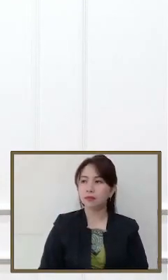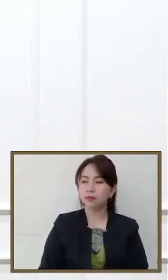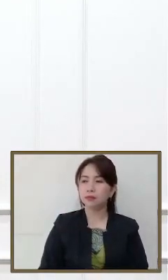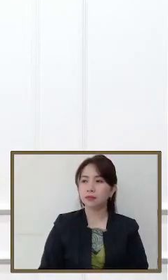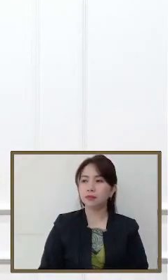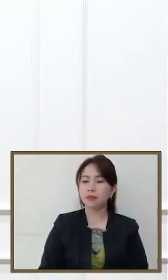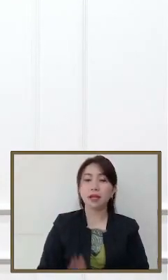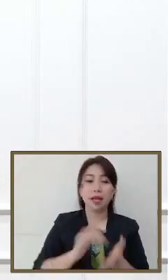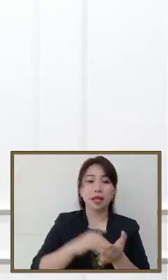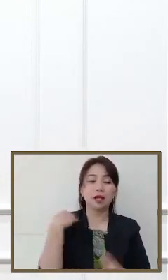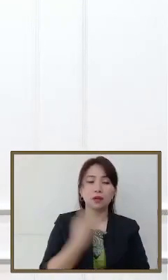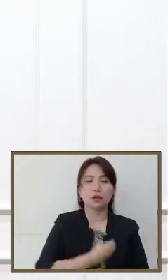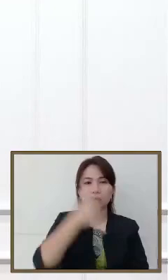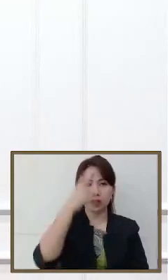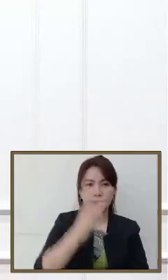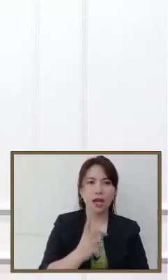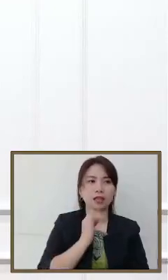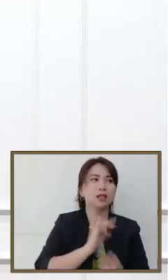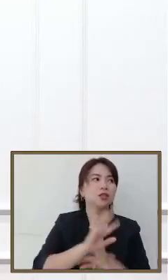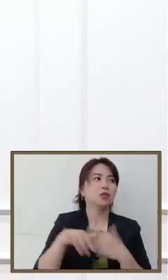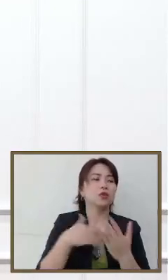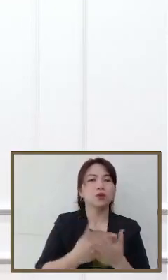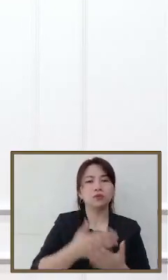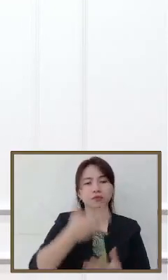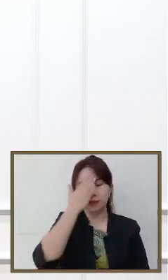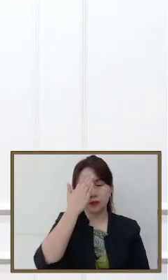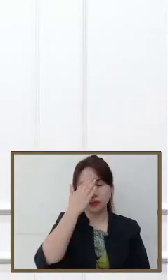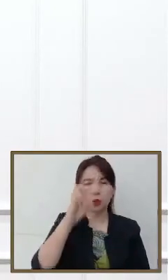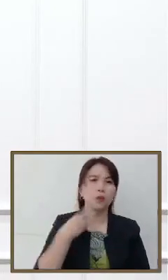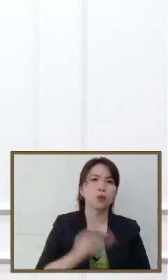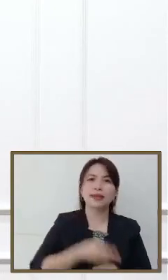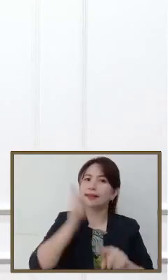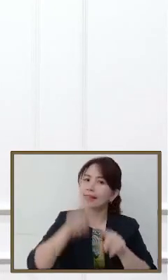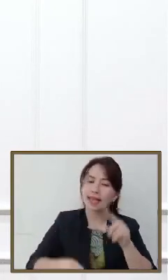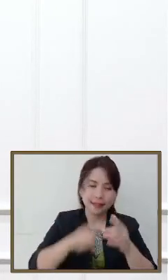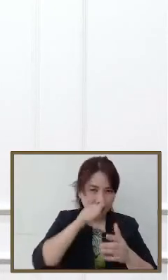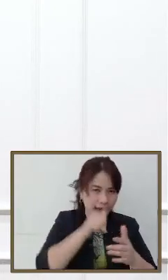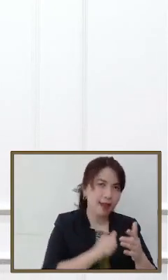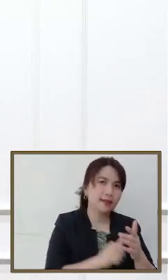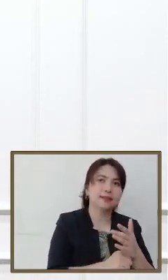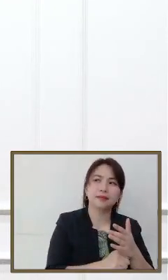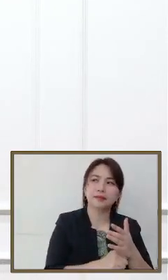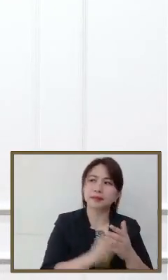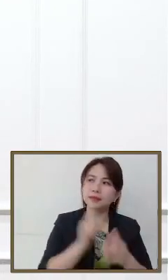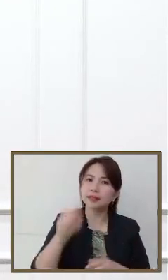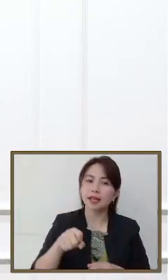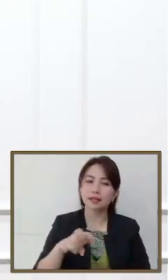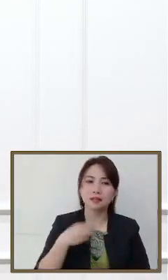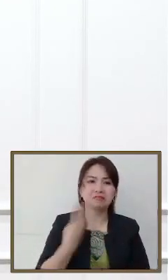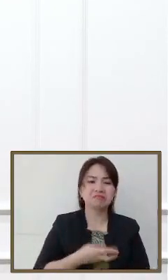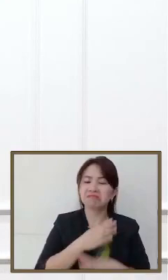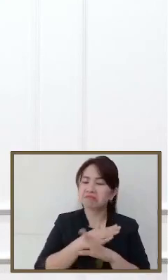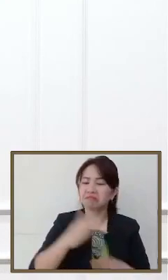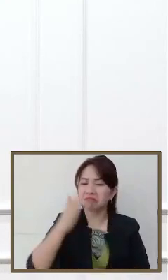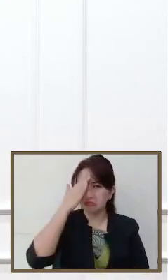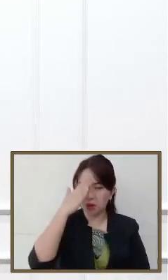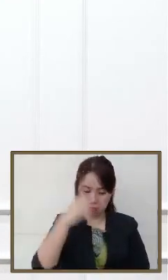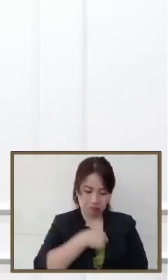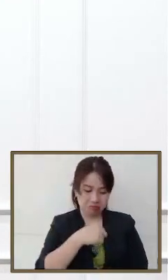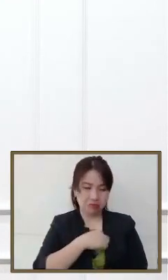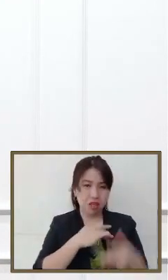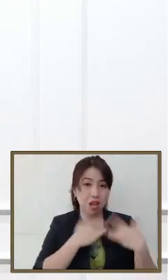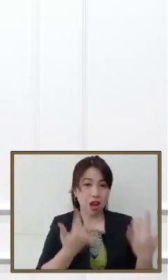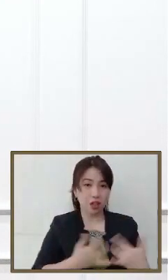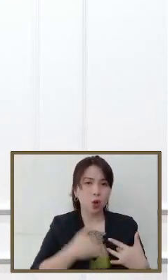natin all knowing Alam niya ang lahat wala tayong pwedeng itago h ko alam ang kondisyon po ng inyong puso ngayon kayo nakakakaalam at ng